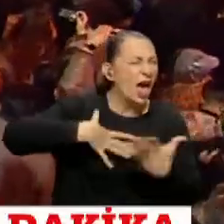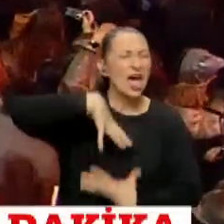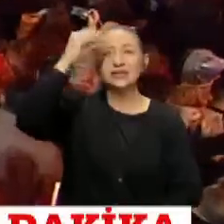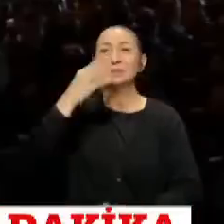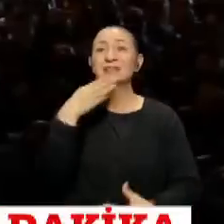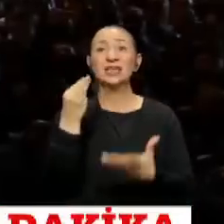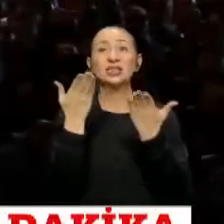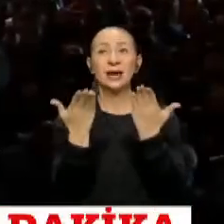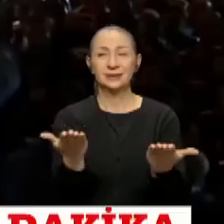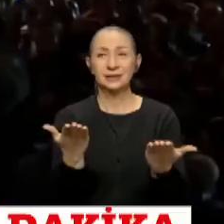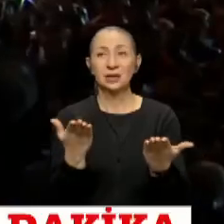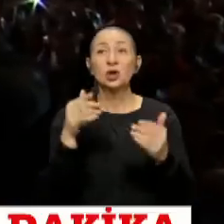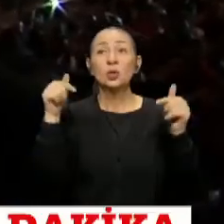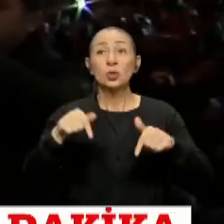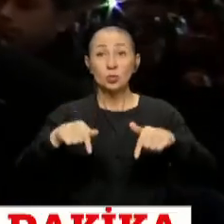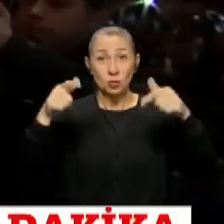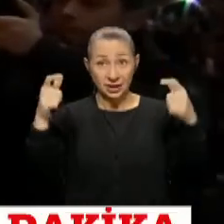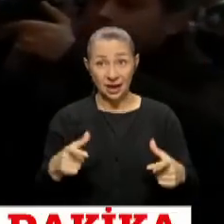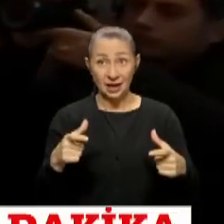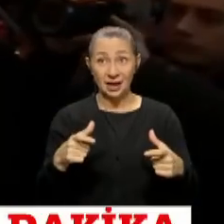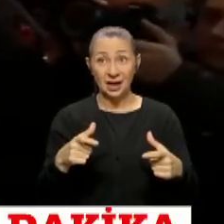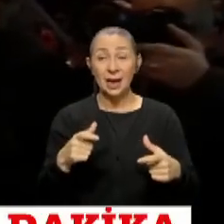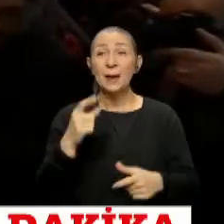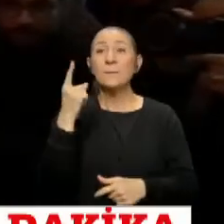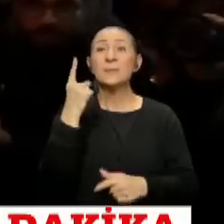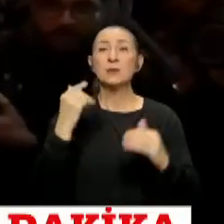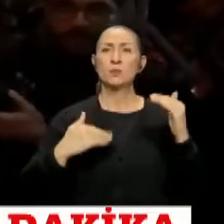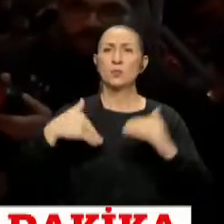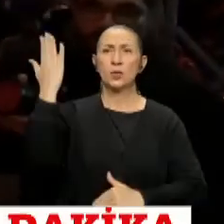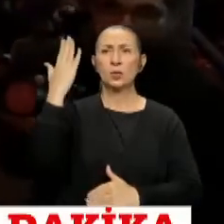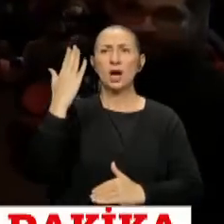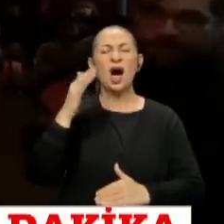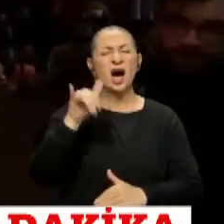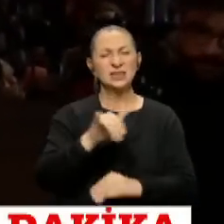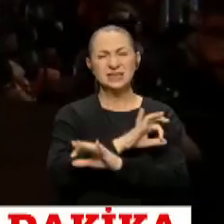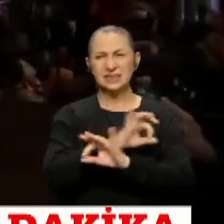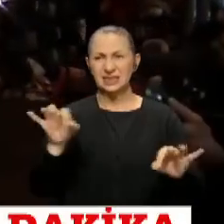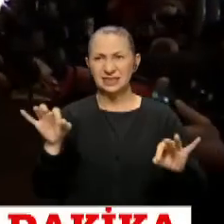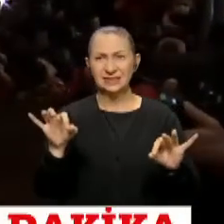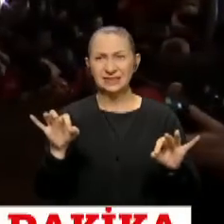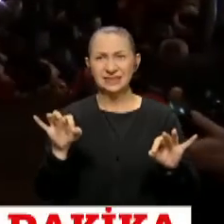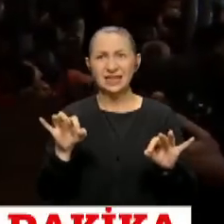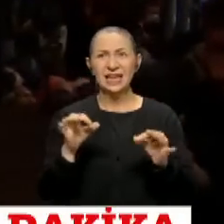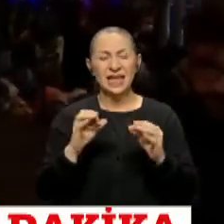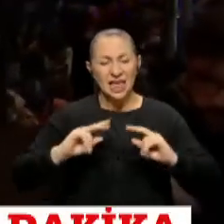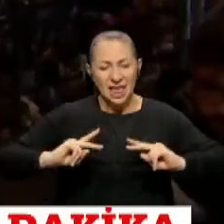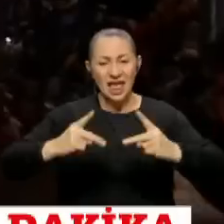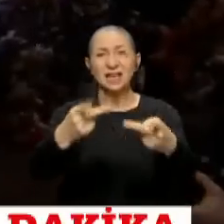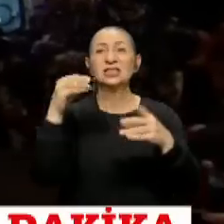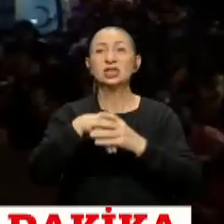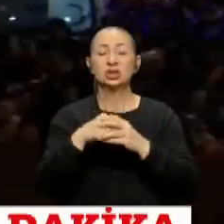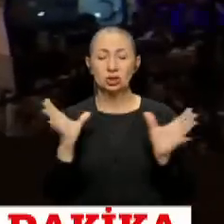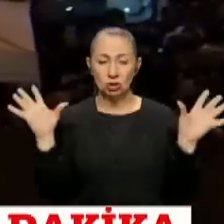şeyimiz gençler. Bugün burada bir büyük haksızlığın iadesi